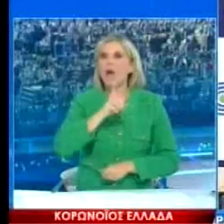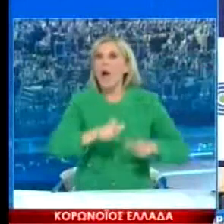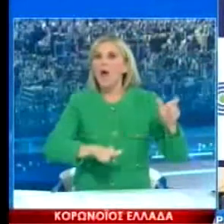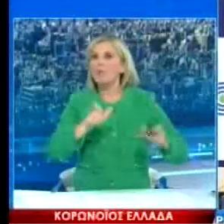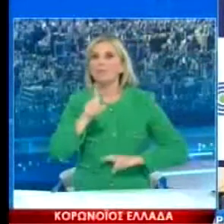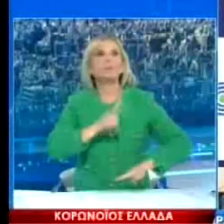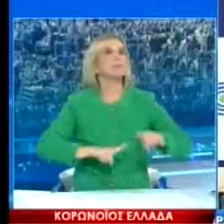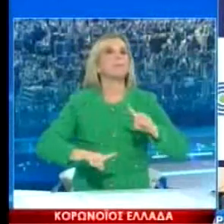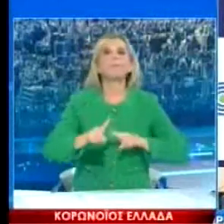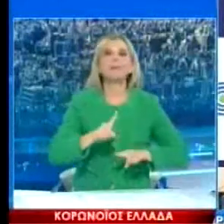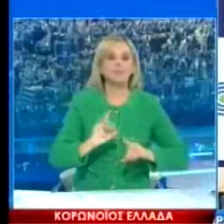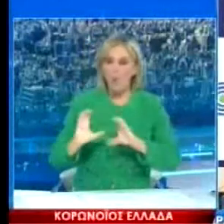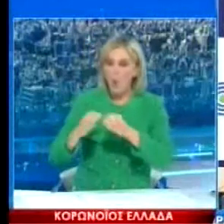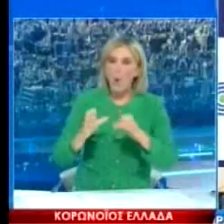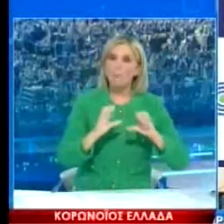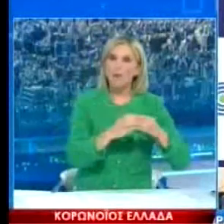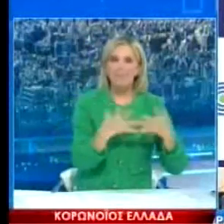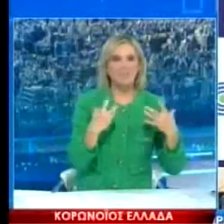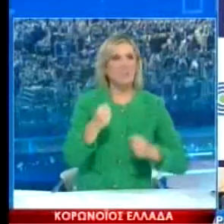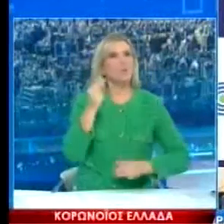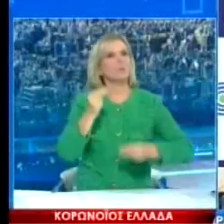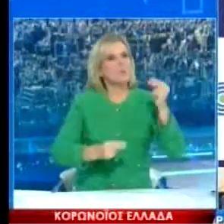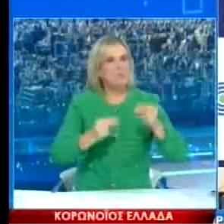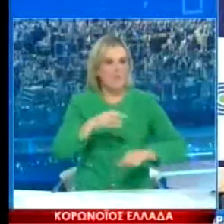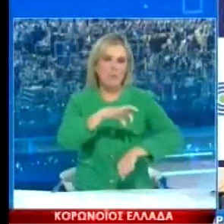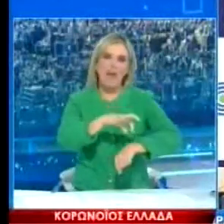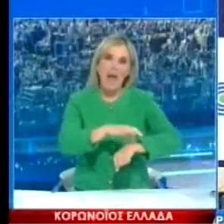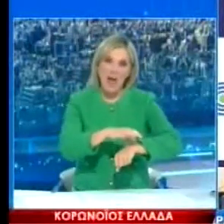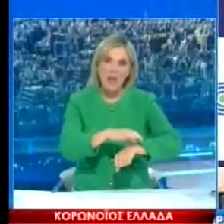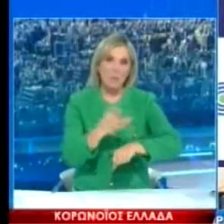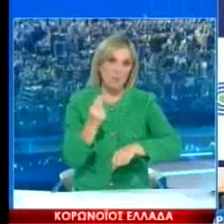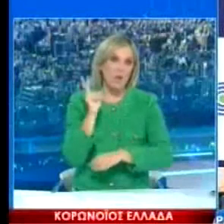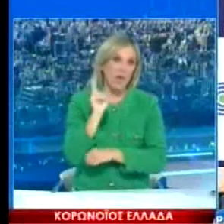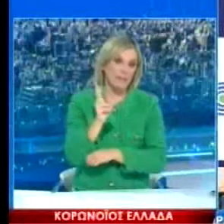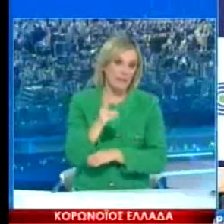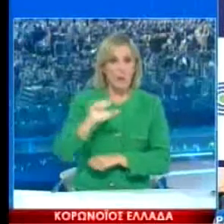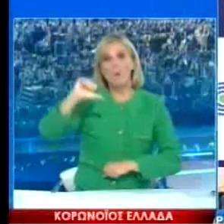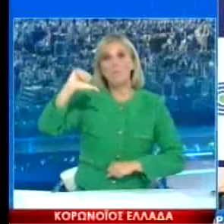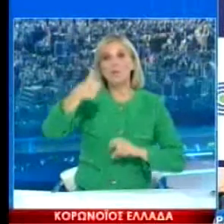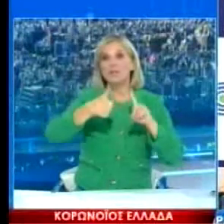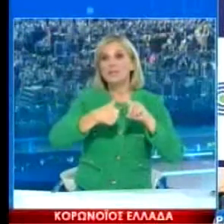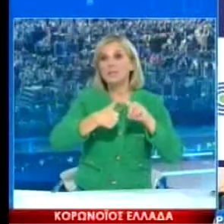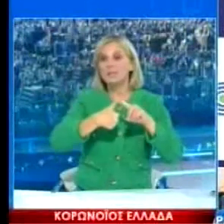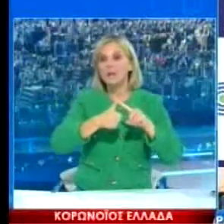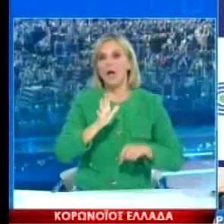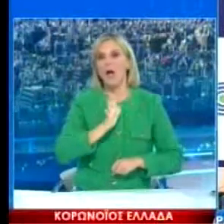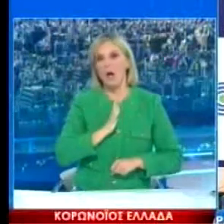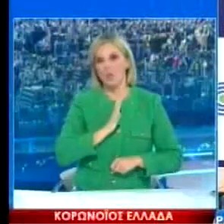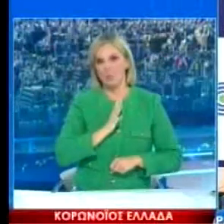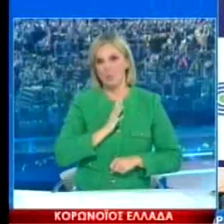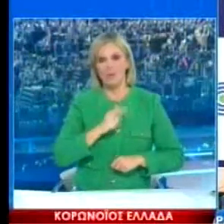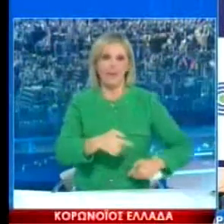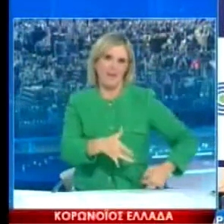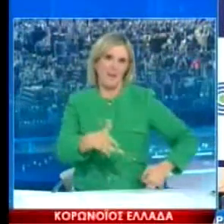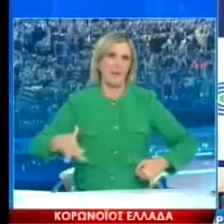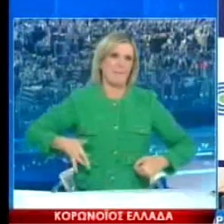που περιλαμβάνονται στα νοσήματα υψηλού κινδύνου. Η πρώτη κατηγορία είναι άτομα με